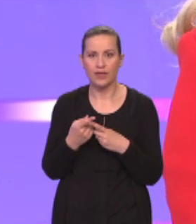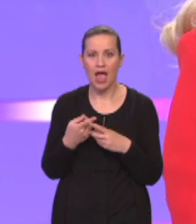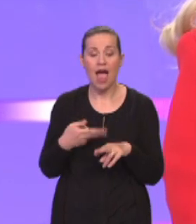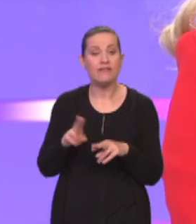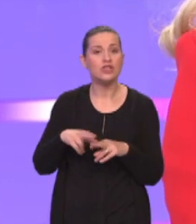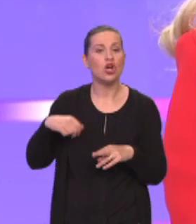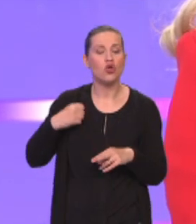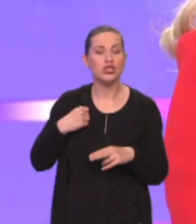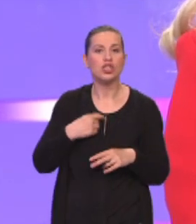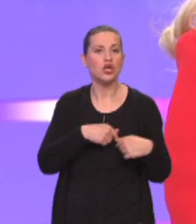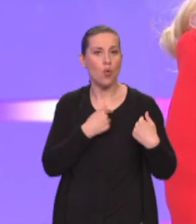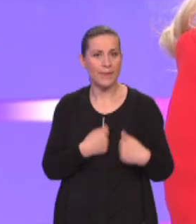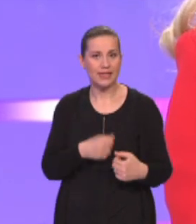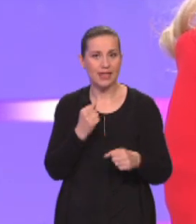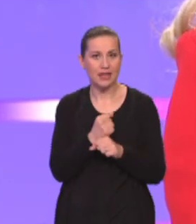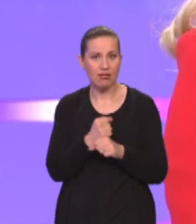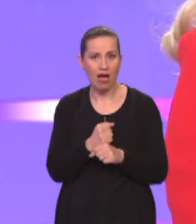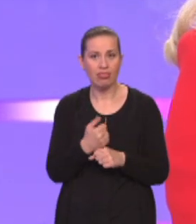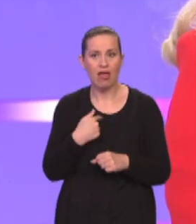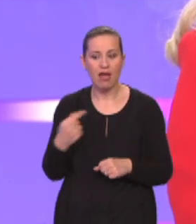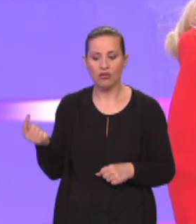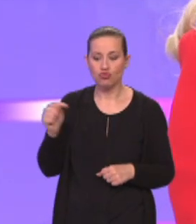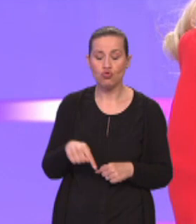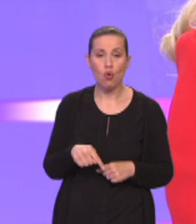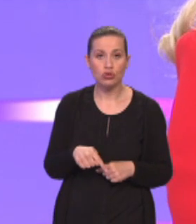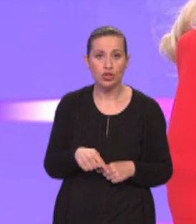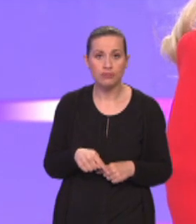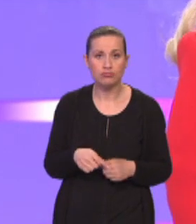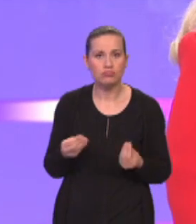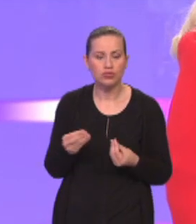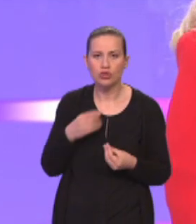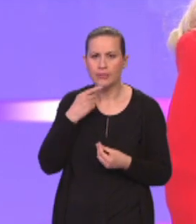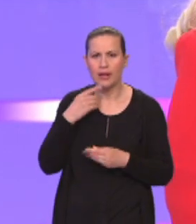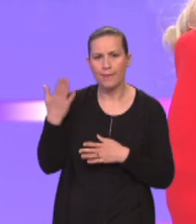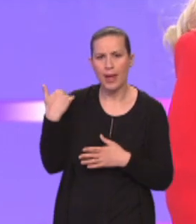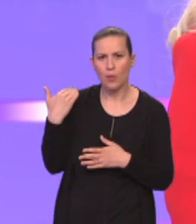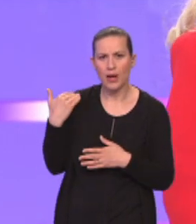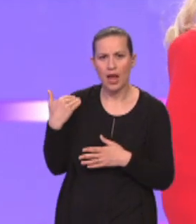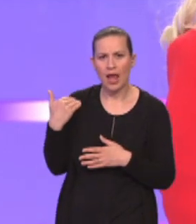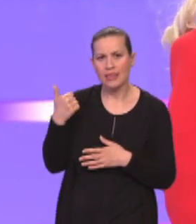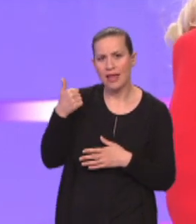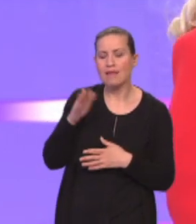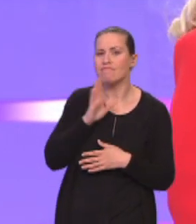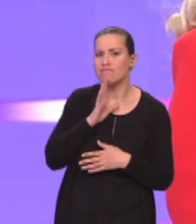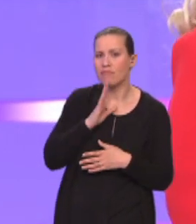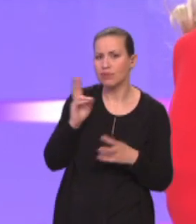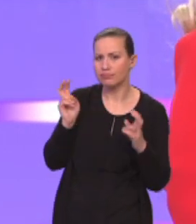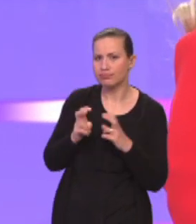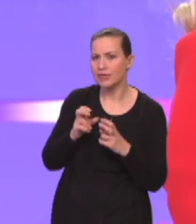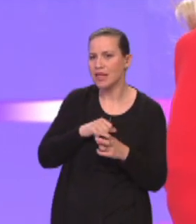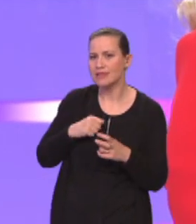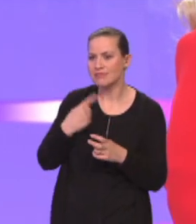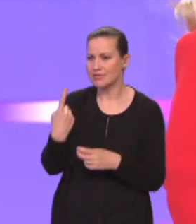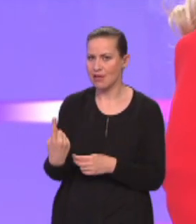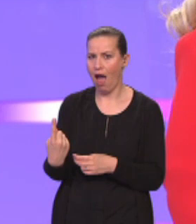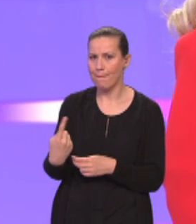višegodišnji humanitarni rad, da dođem negdje, upravo to što sam spomenula malo prije, i da je tu neko, jedna majka suočena, prepuštena sama